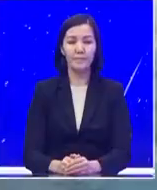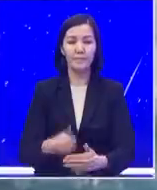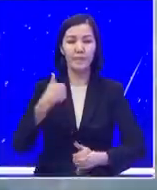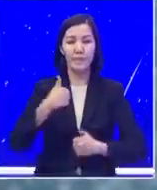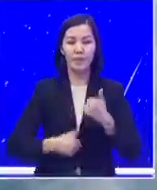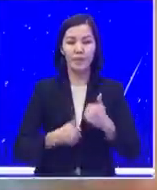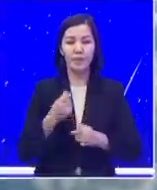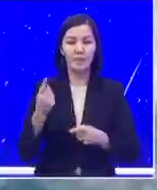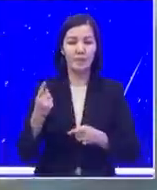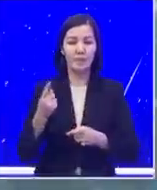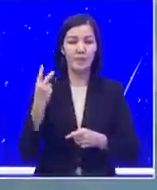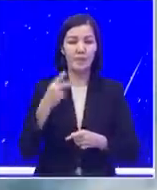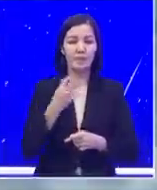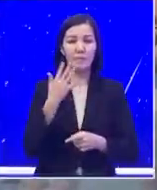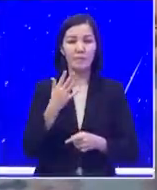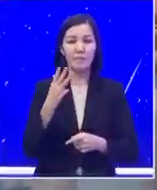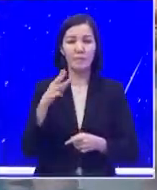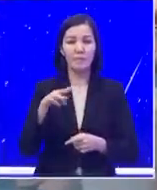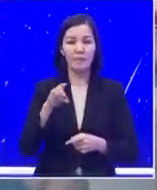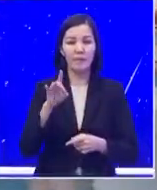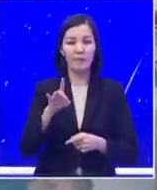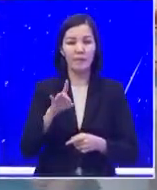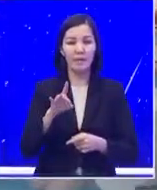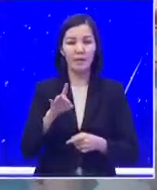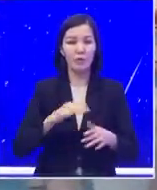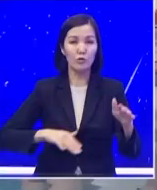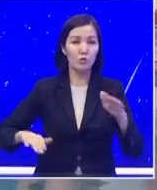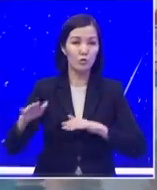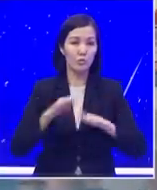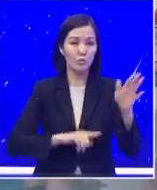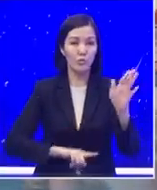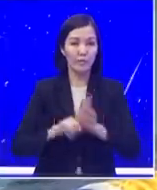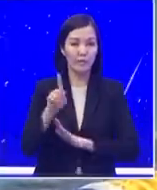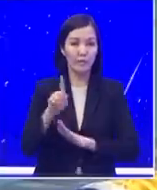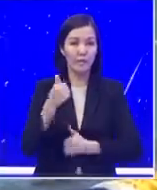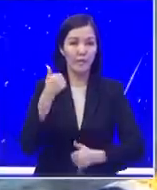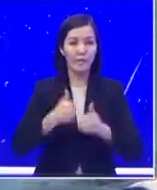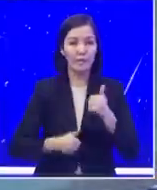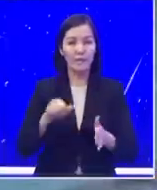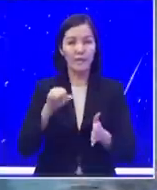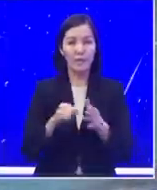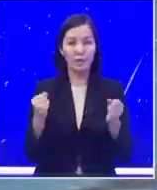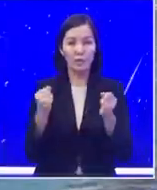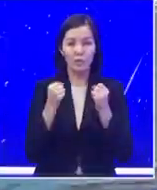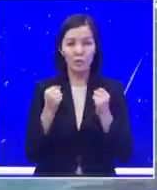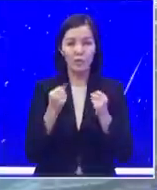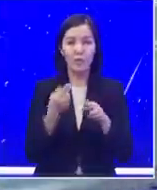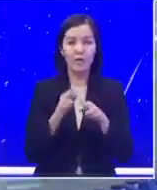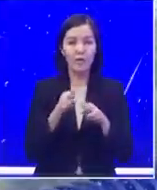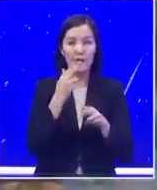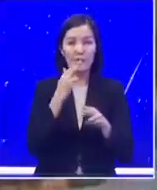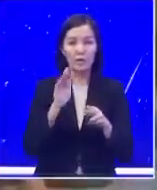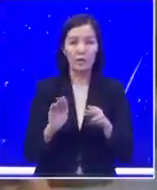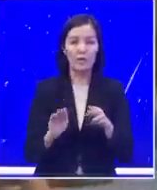Жарыстың алғашқы кезеңі 25 метр қашықтықты еркін әдіспен жүзумен басталды. Бәсекеге қатысушы спортшылардың ең жасы